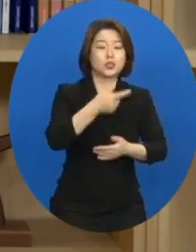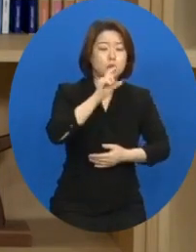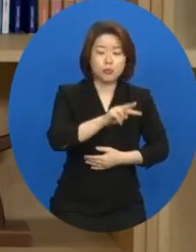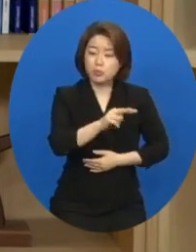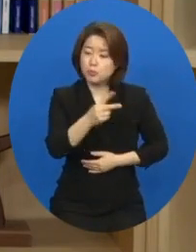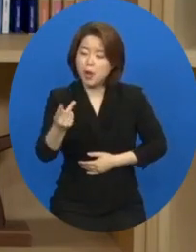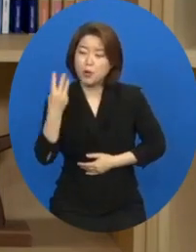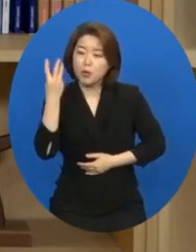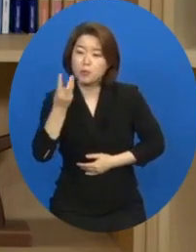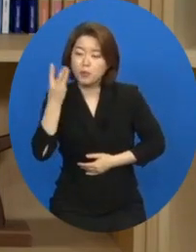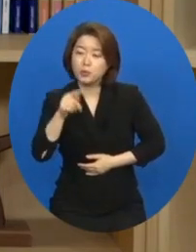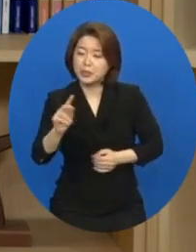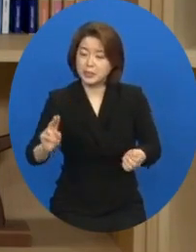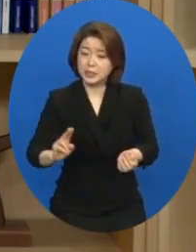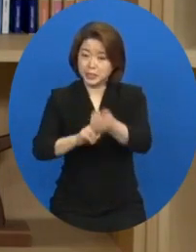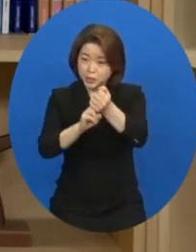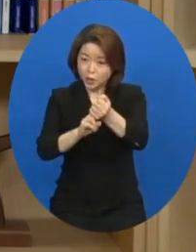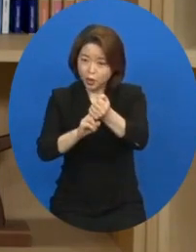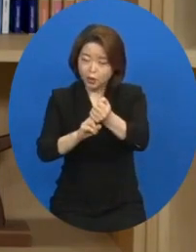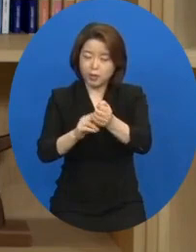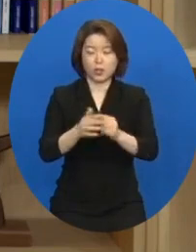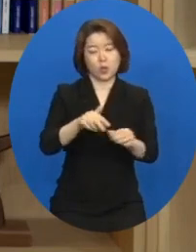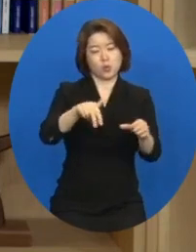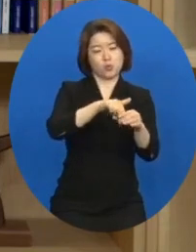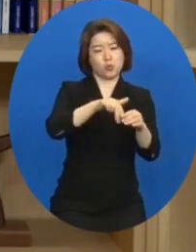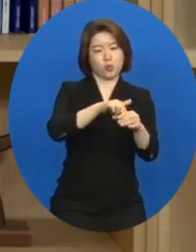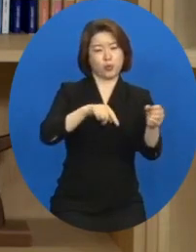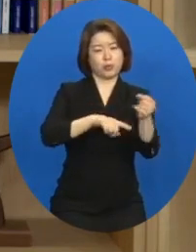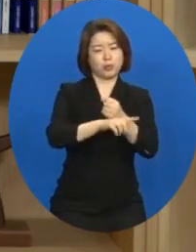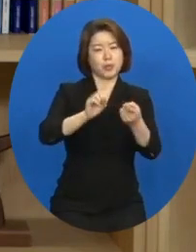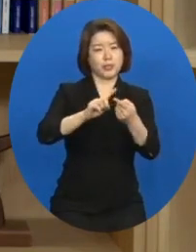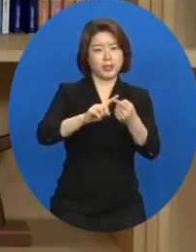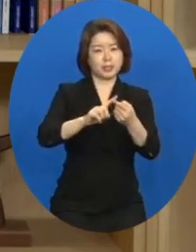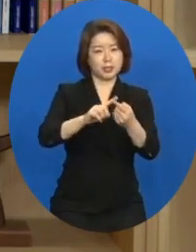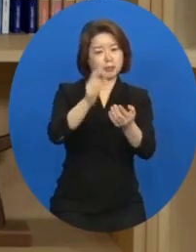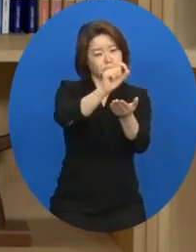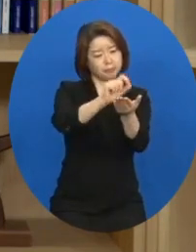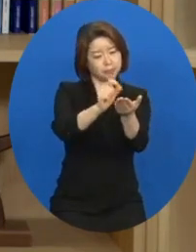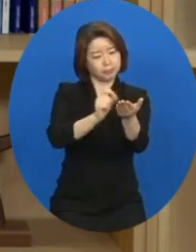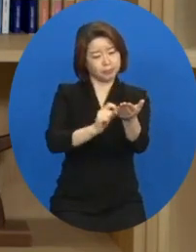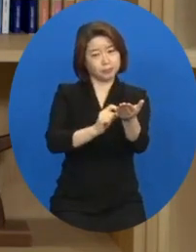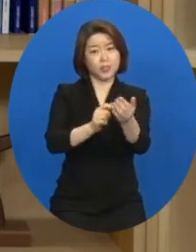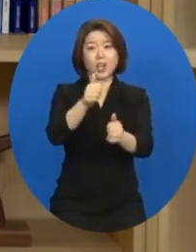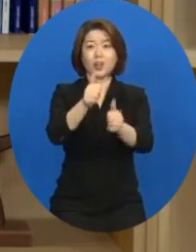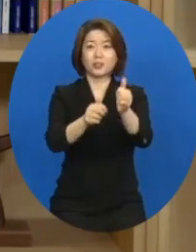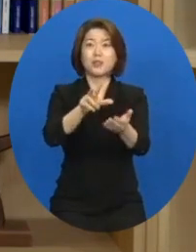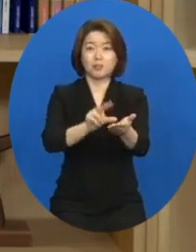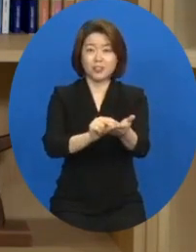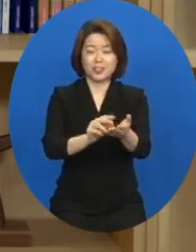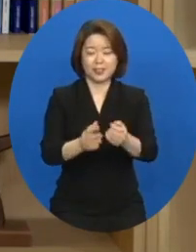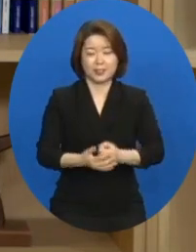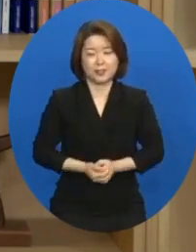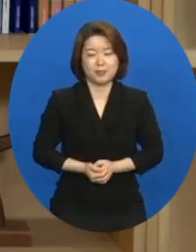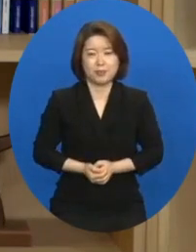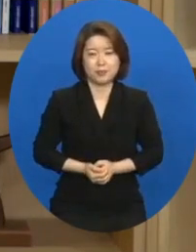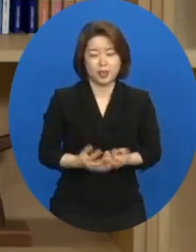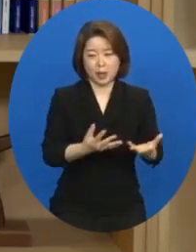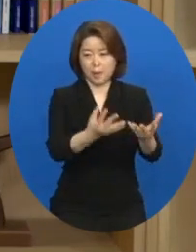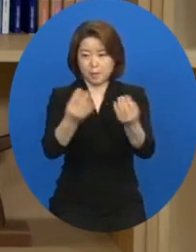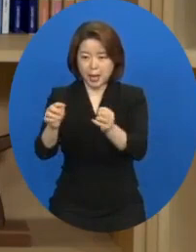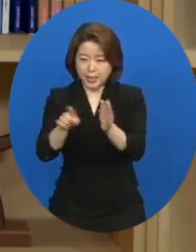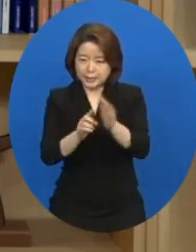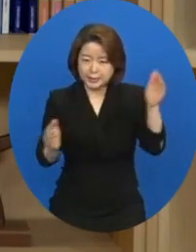바꾼 기적의 종교적 의미에 대하여 서술하라 하는 주관식 문제였습니다 많은 생각